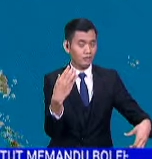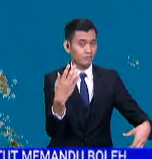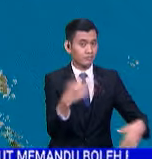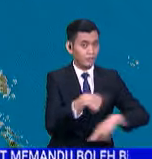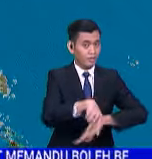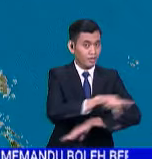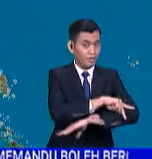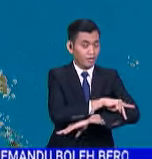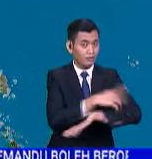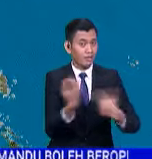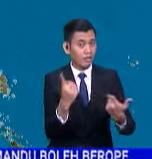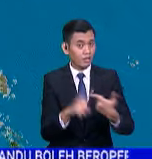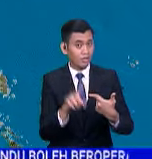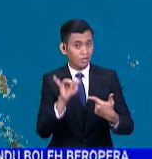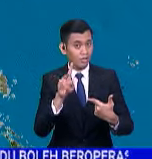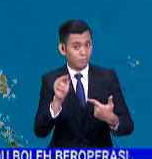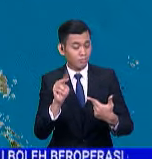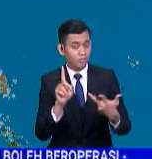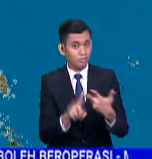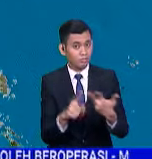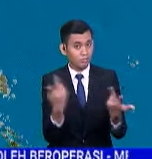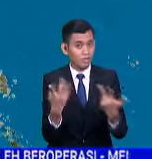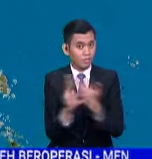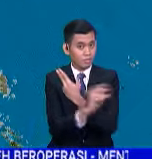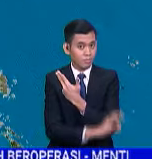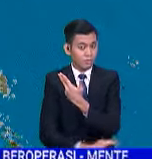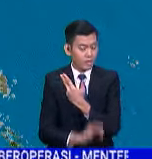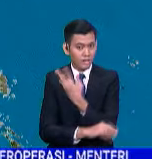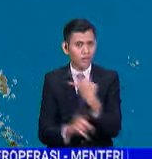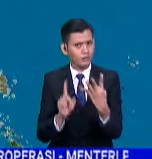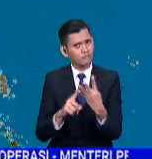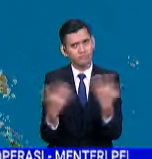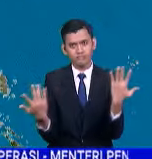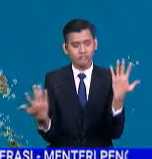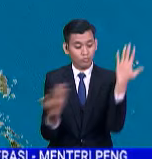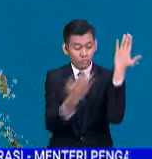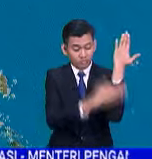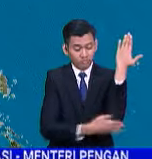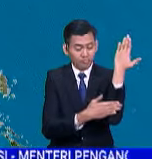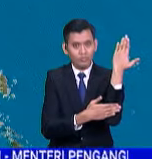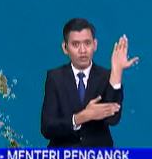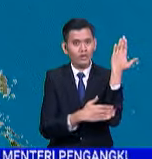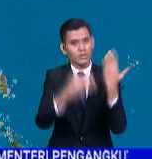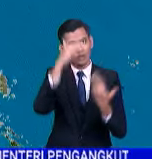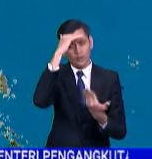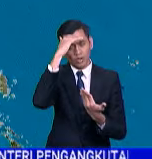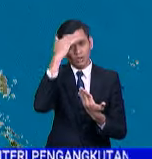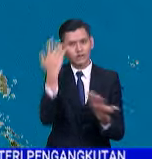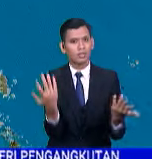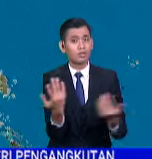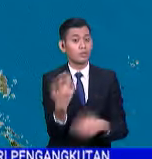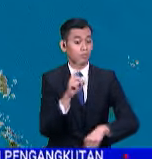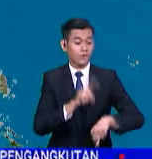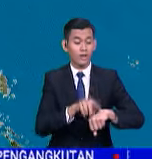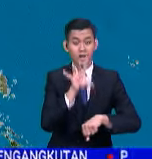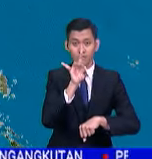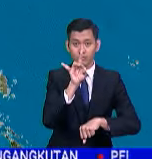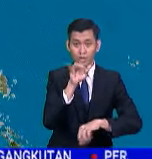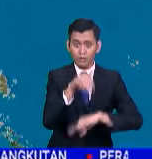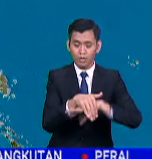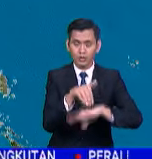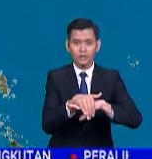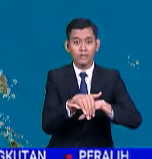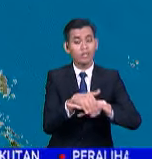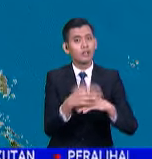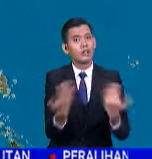Selangor, daerah Tampin, Negeri Sembilan dan juga sekitar Negeri Johor. Dengan bacaan pada pukul 8 malam ini, iaitu paling